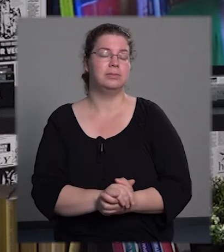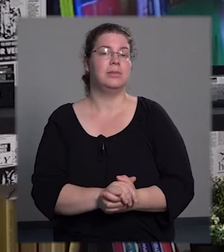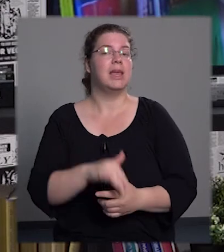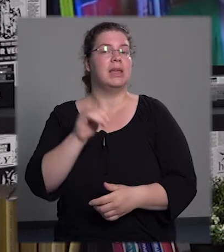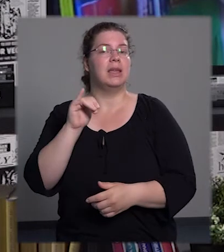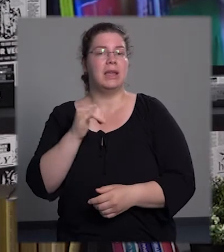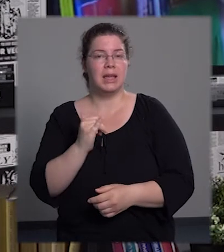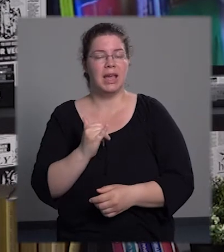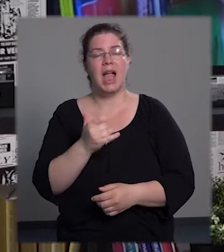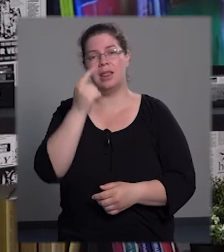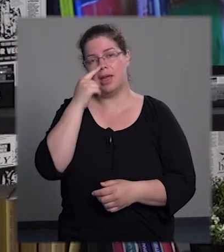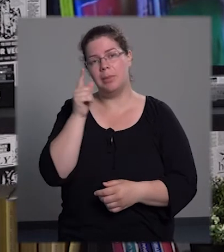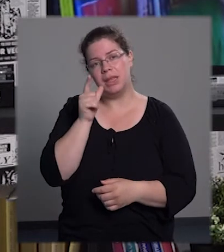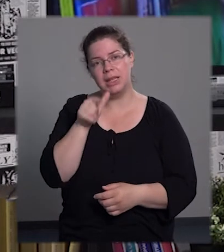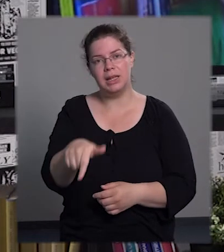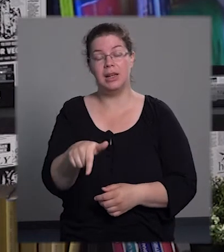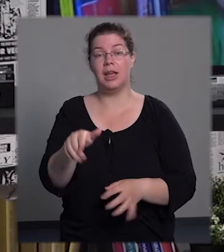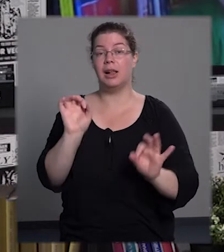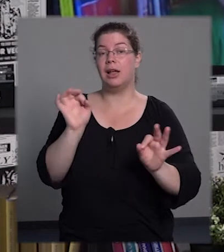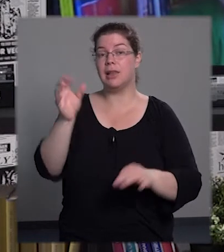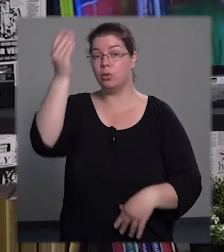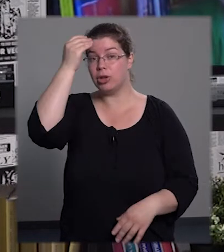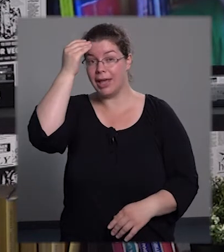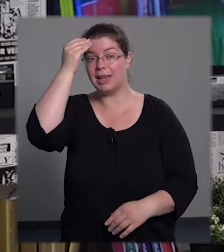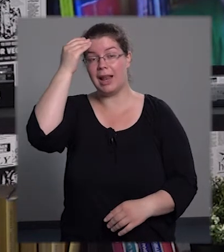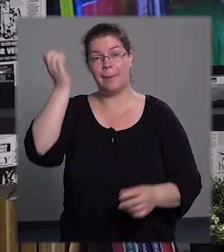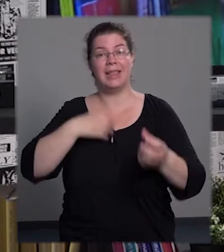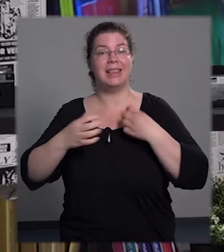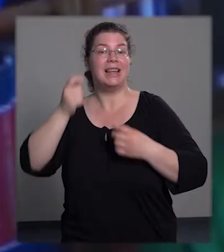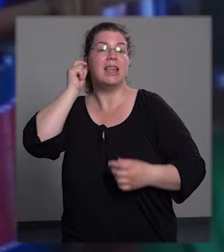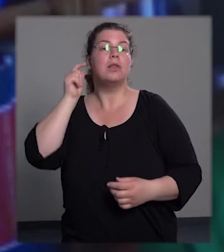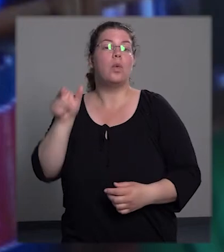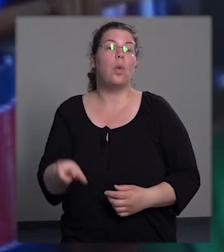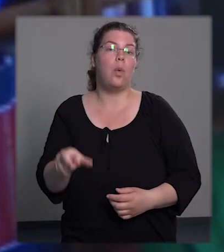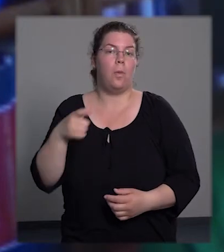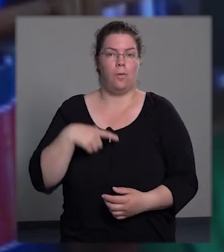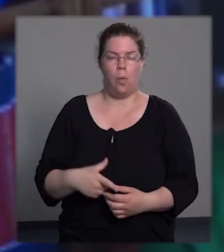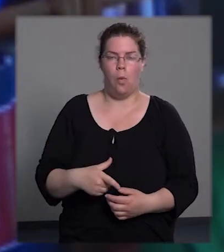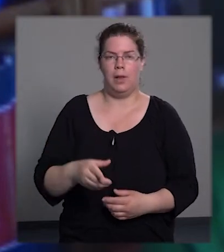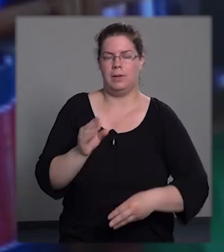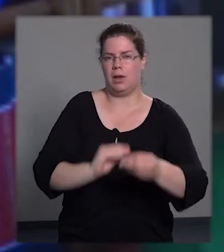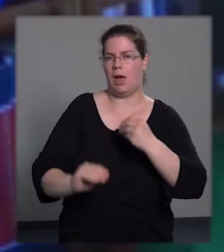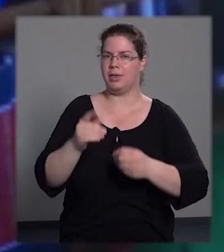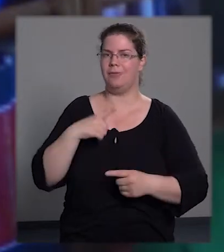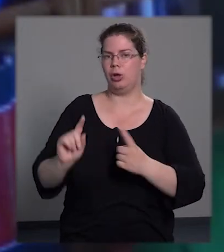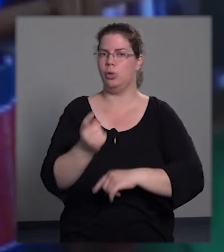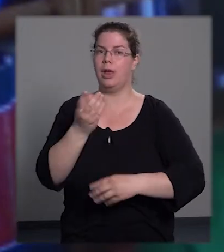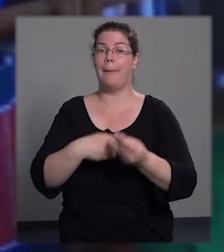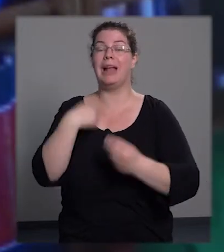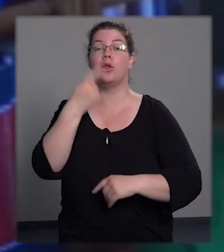Igen, hát Neményi Lili klasszikus értelemben színésznő volt. Tehát ő azért volt nagyon különleges, mert az